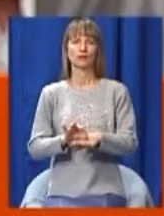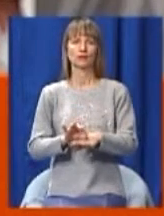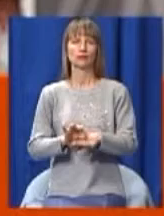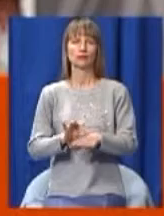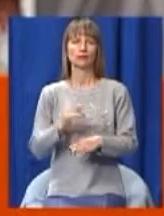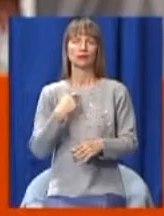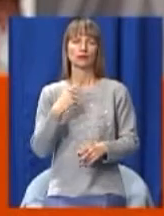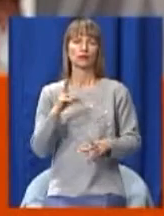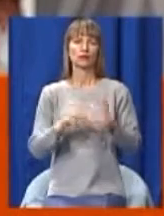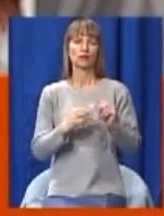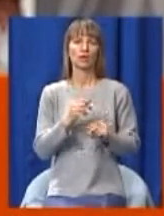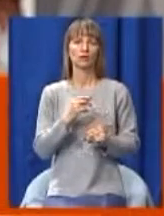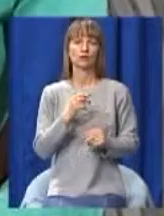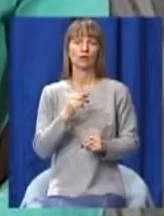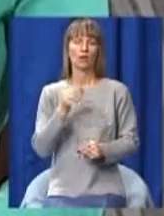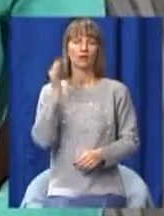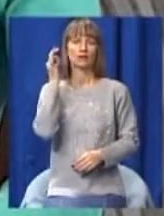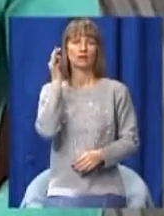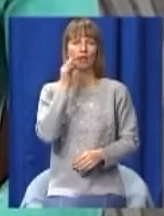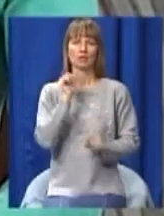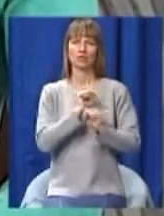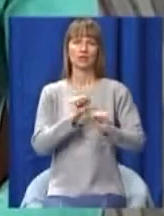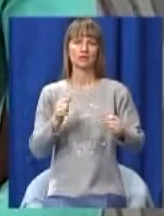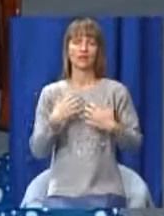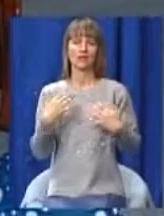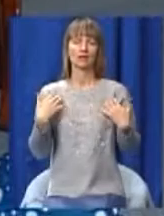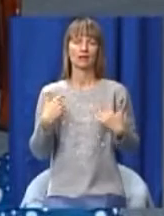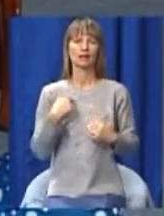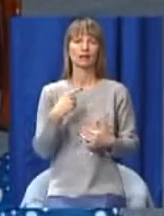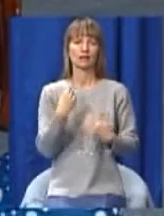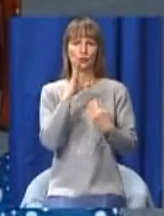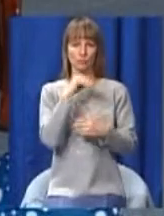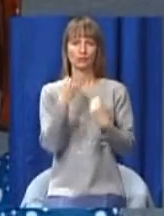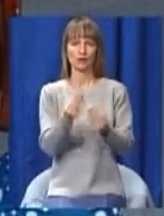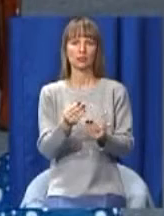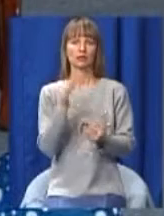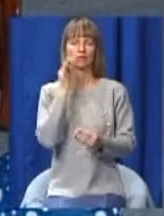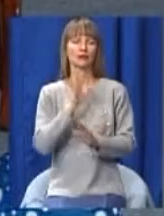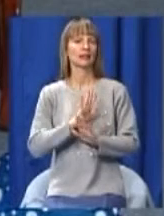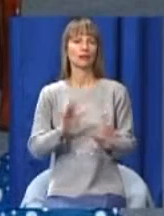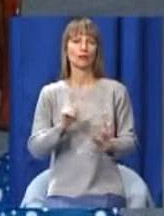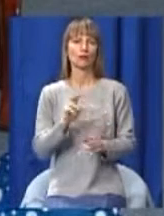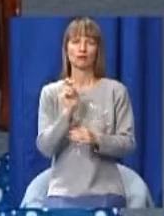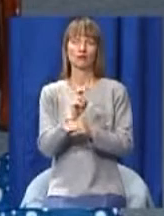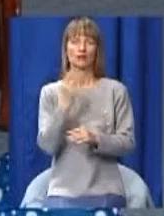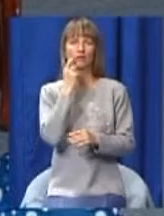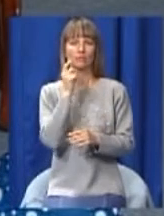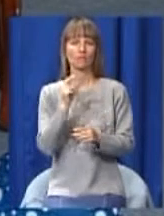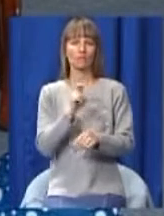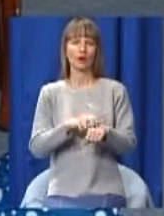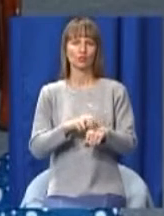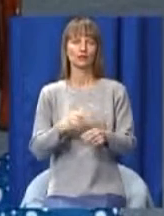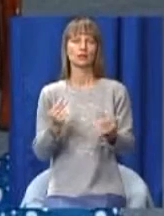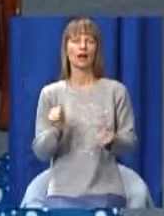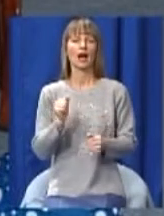я вважаю, не можна солодке. А ти своїм цуцикам не даєш солодке? Ні. Аби не водити їх до лікаря і чи до стоматолога, так? Так.